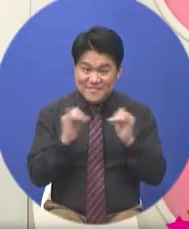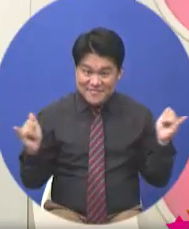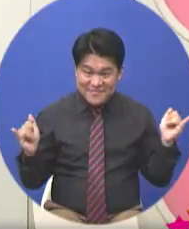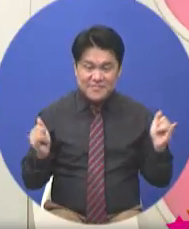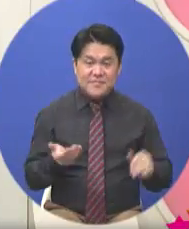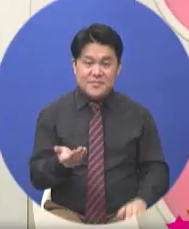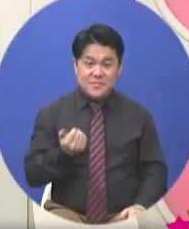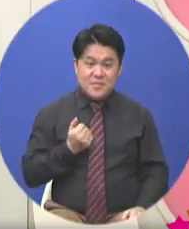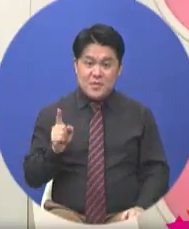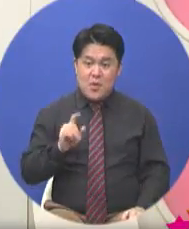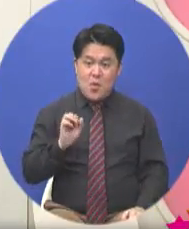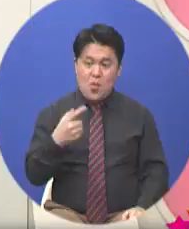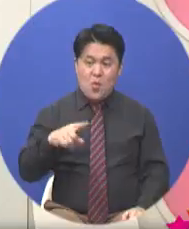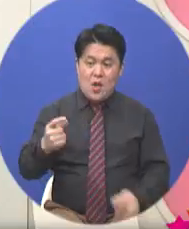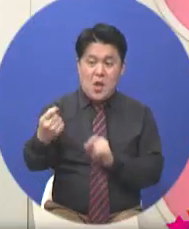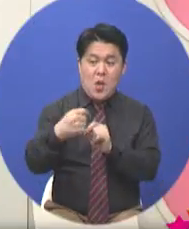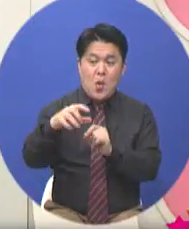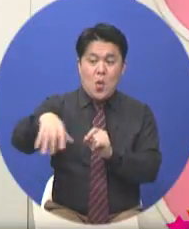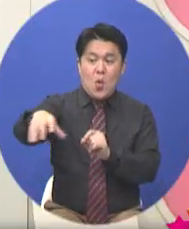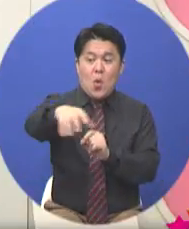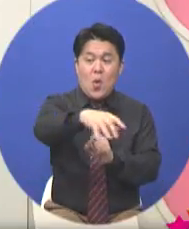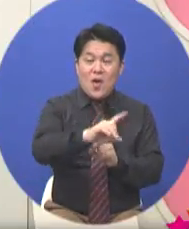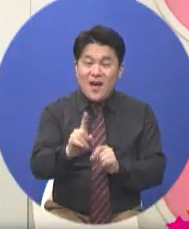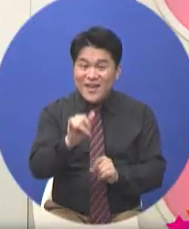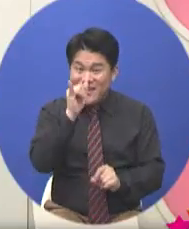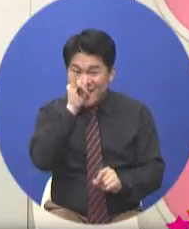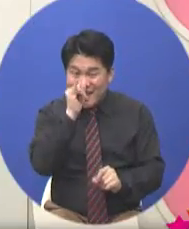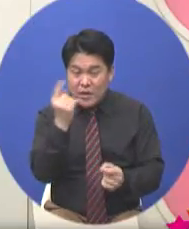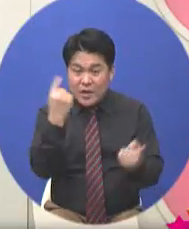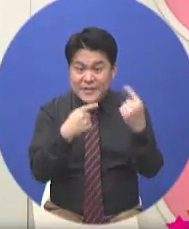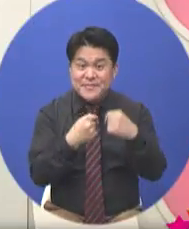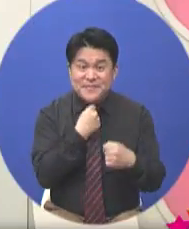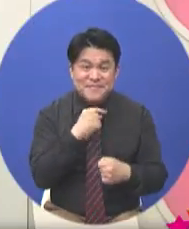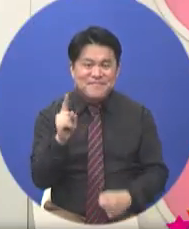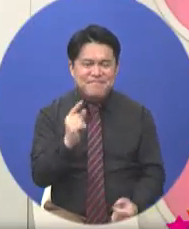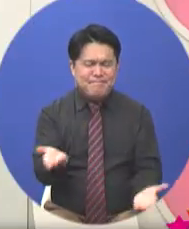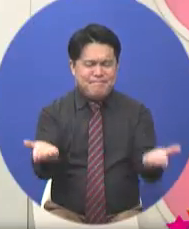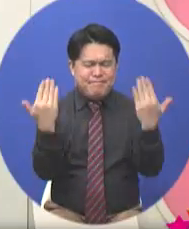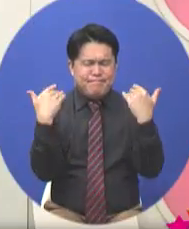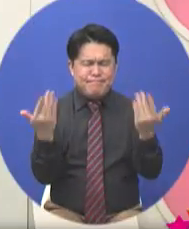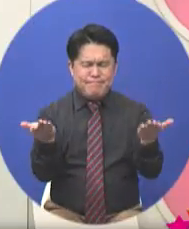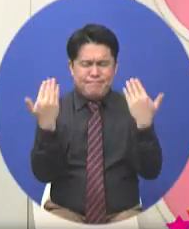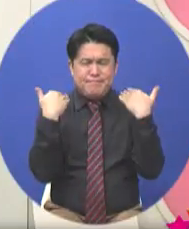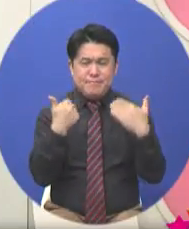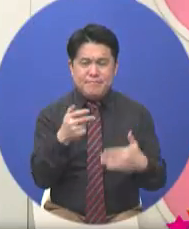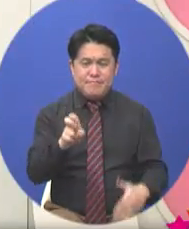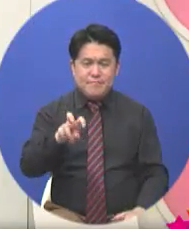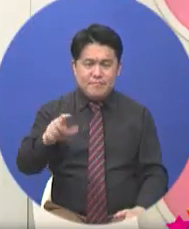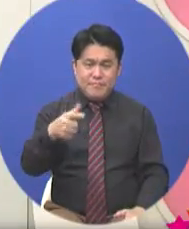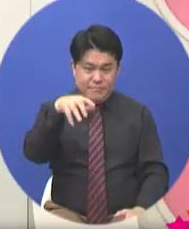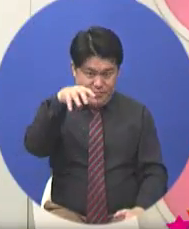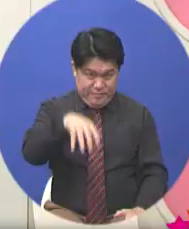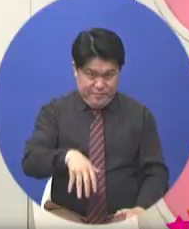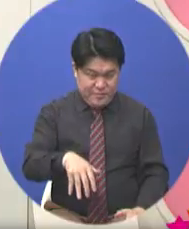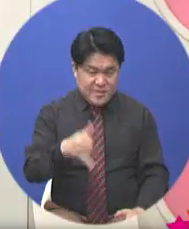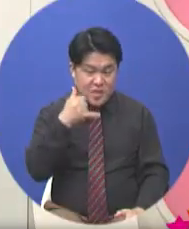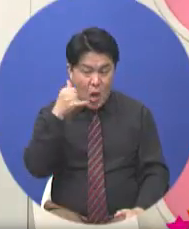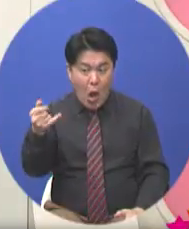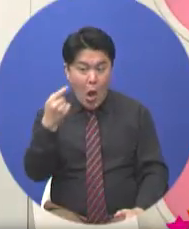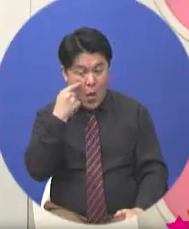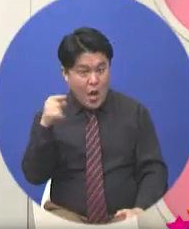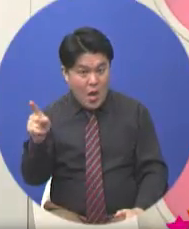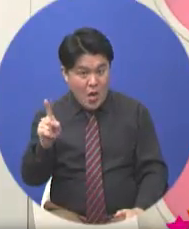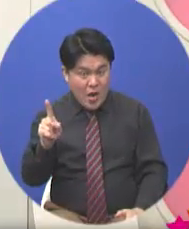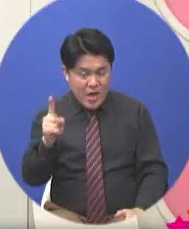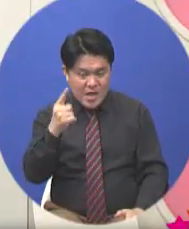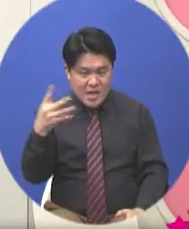분들, 아까 오산 이렇게 근교에 계신 분들 오시고 싶은 분들은 네. 수원 남문 로데오 상인의 114로 물어보면